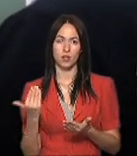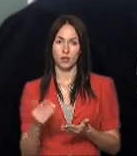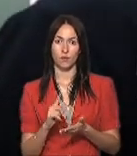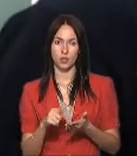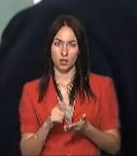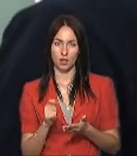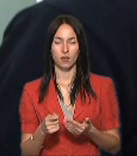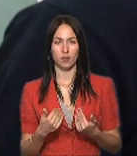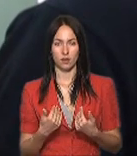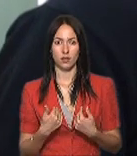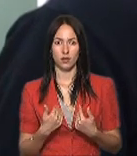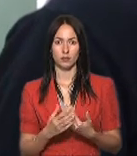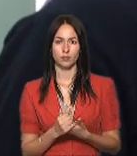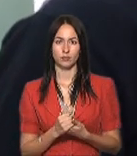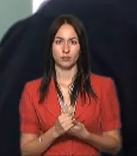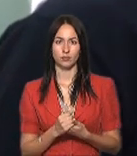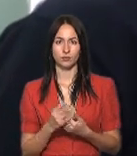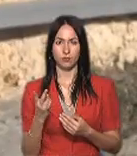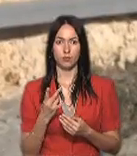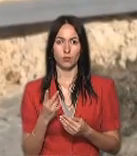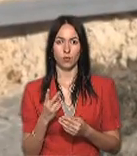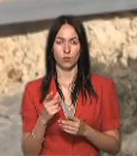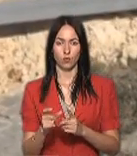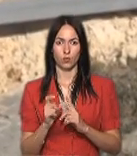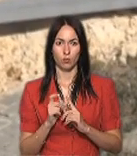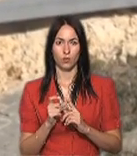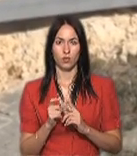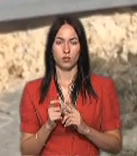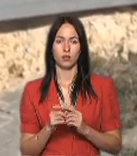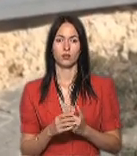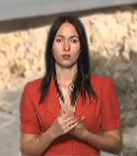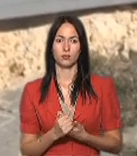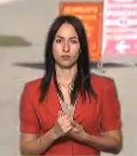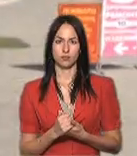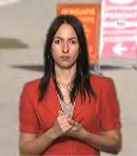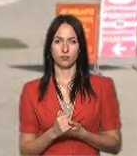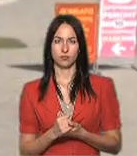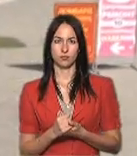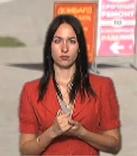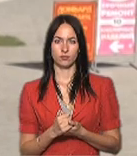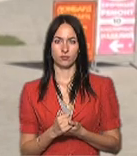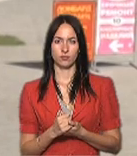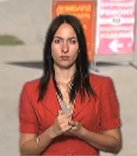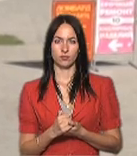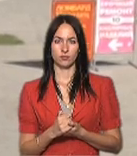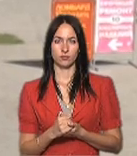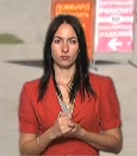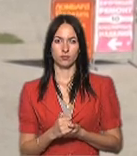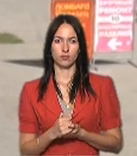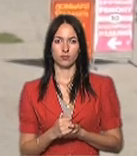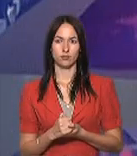я не можу відповісти, не повноважений. Альона Рязанцева та Михайло Воронков. Новини на Суспільному.